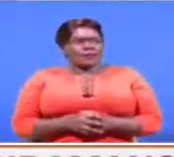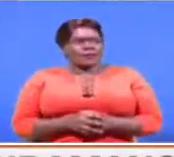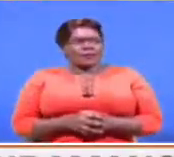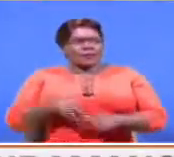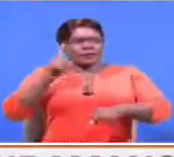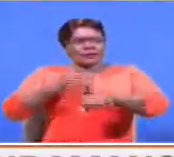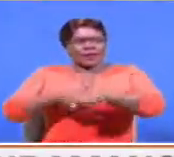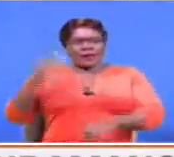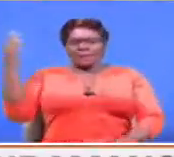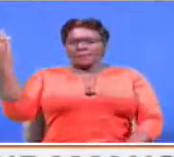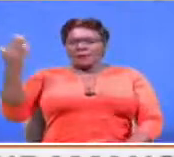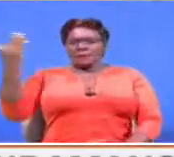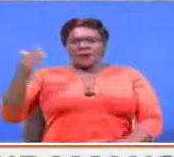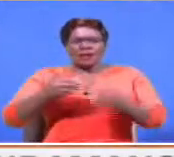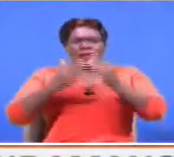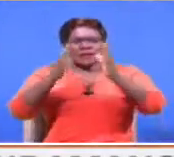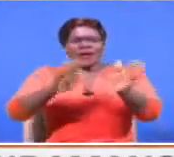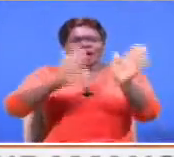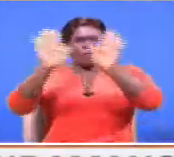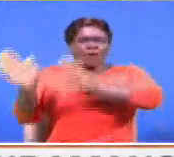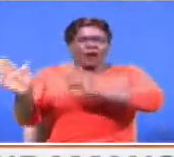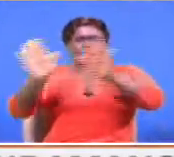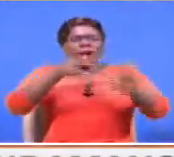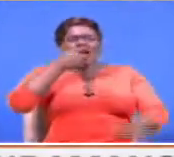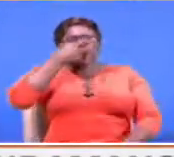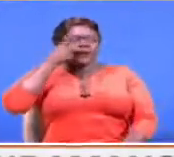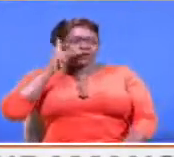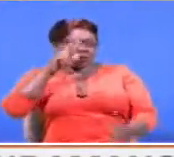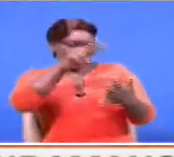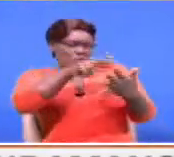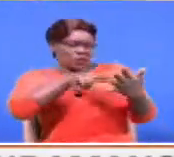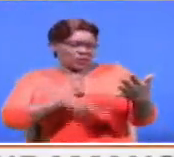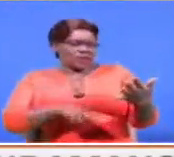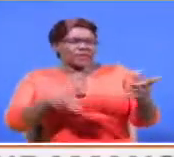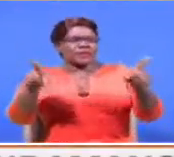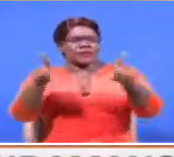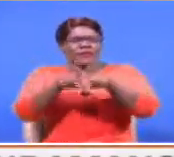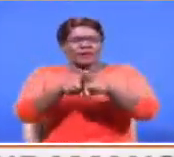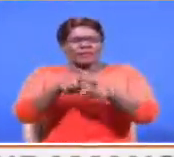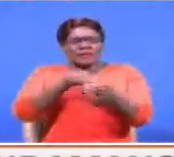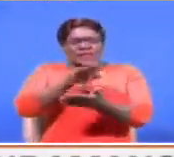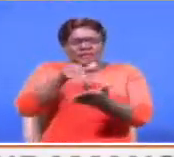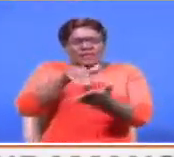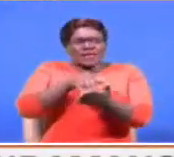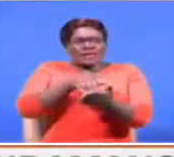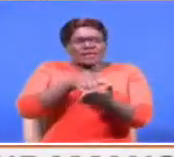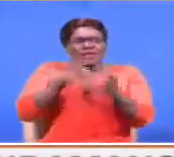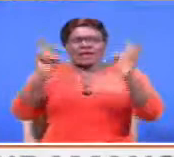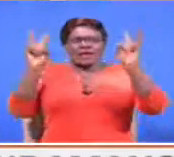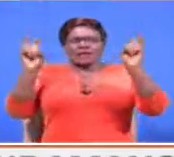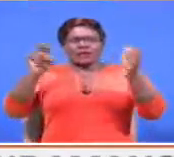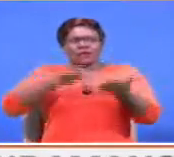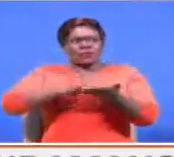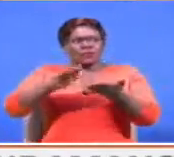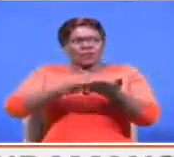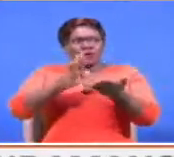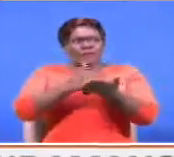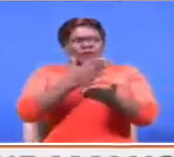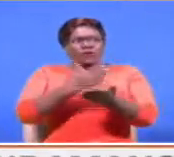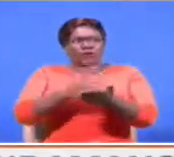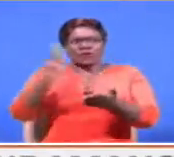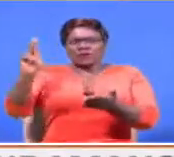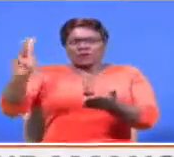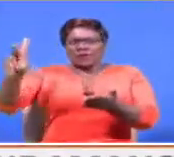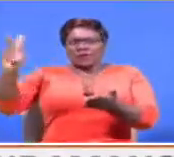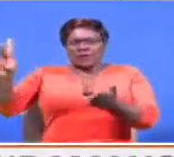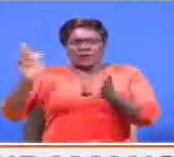Kwenye hotuba iliyosomwa na kiongozi wa chama cha Waipa Kalonzo Musyoka, ambaye ameonekana kuwa katikati ya masuala ya maridhiano kati ya muungano wa Kenya